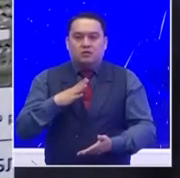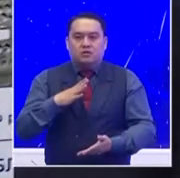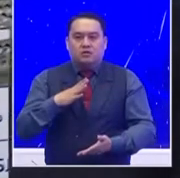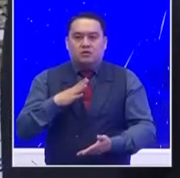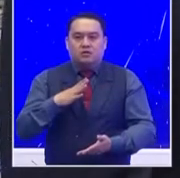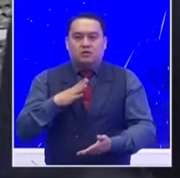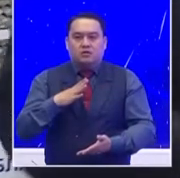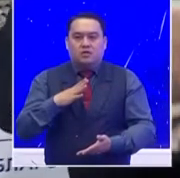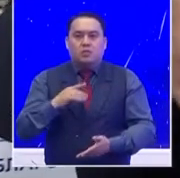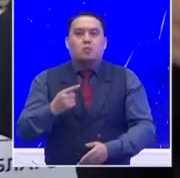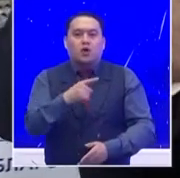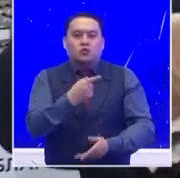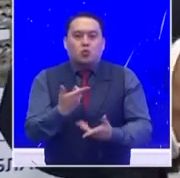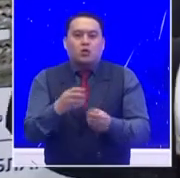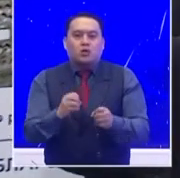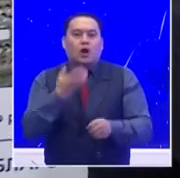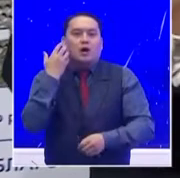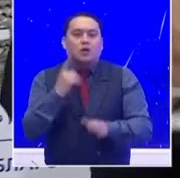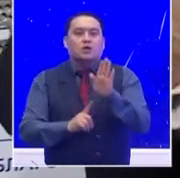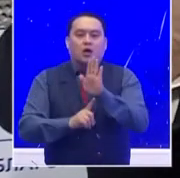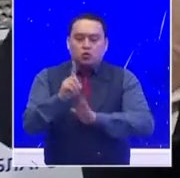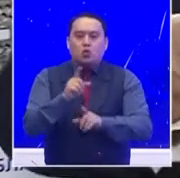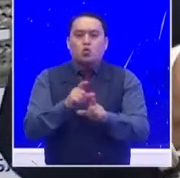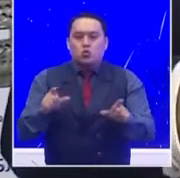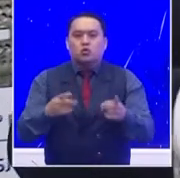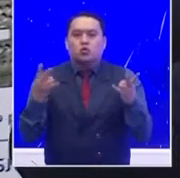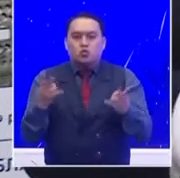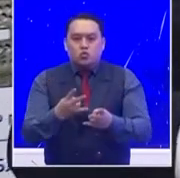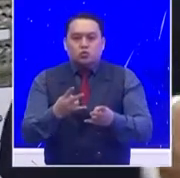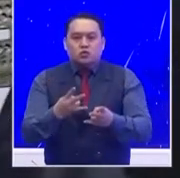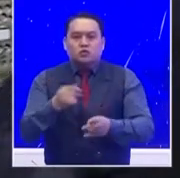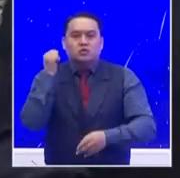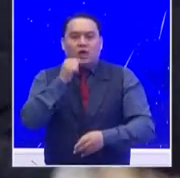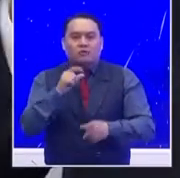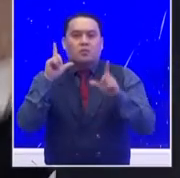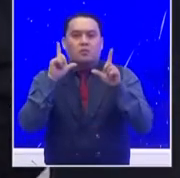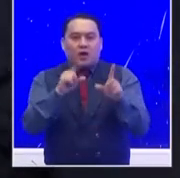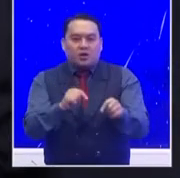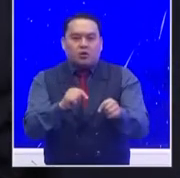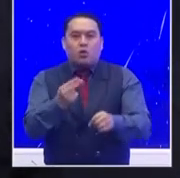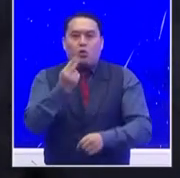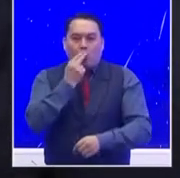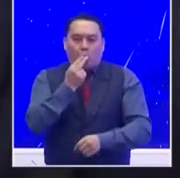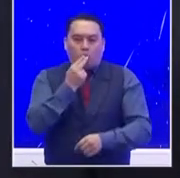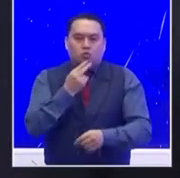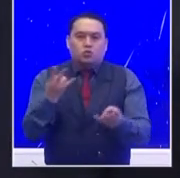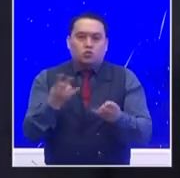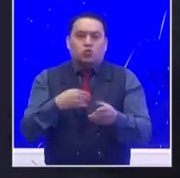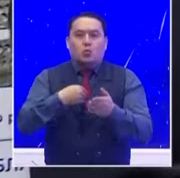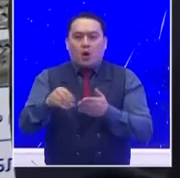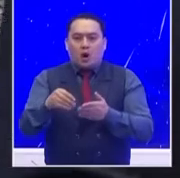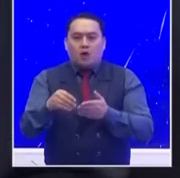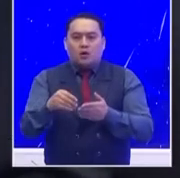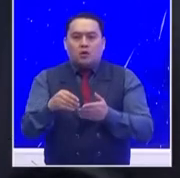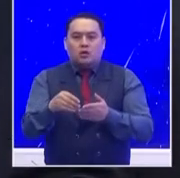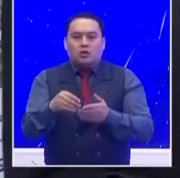они как хочу поставить ну люди же должны слушай завтра идти там кушать что-то покупать еду